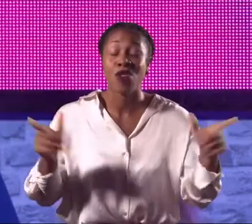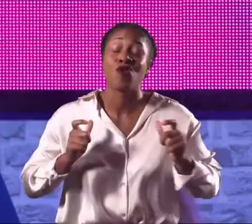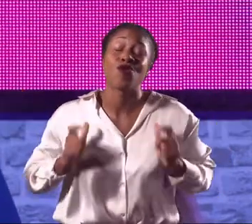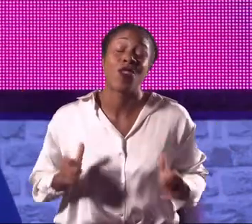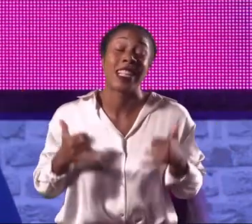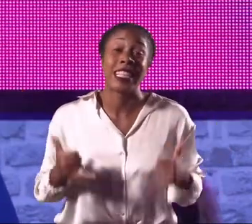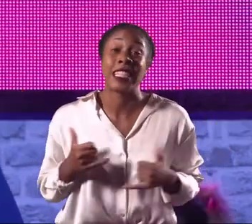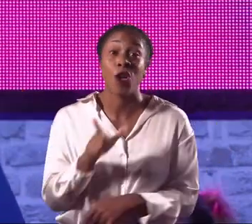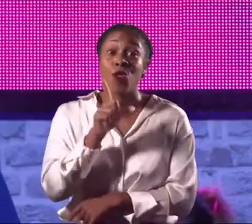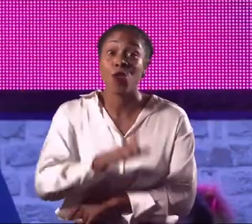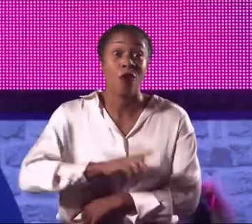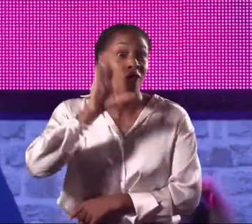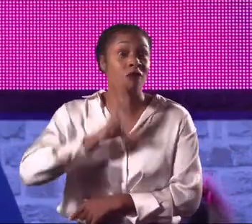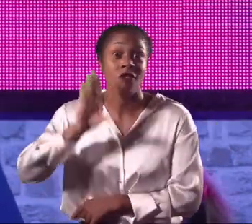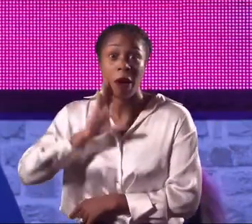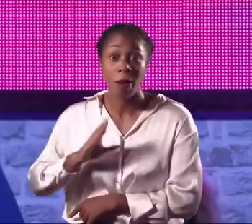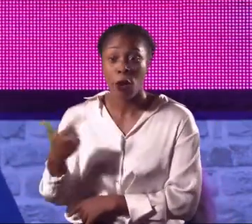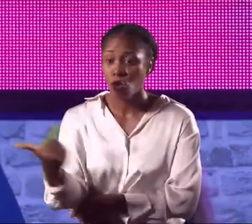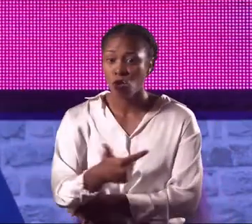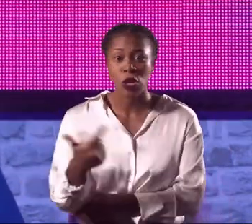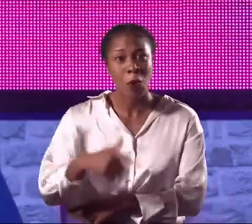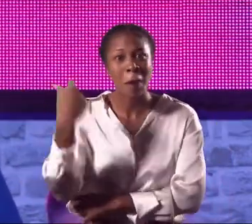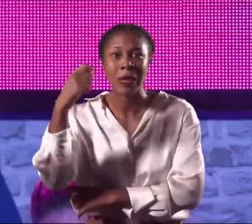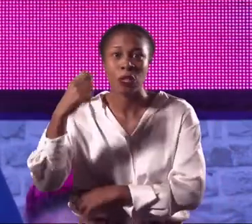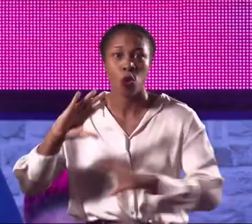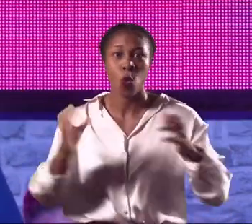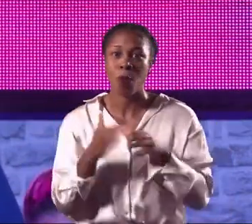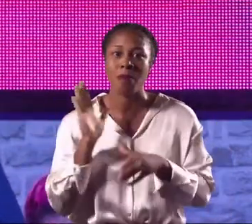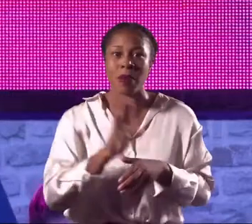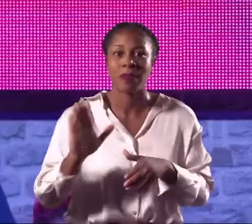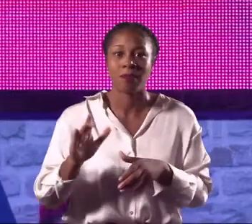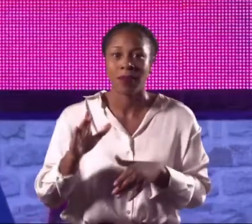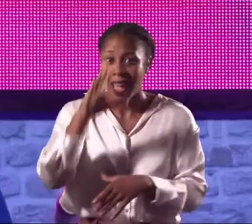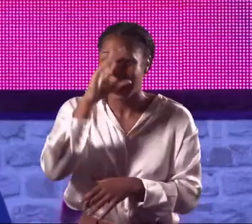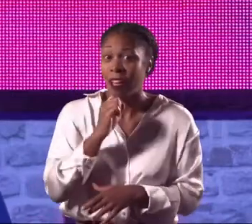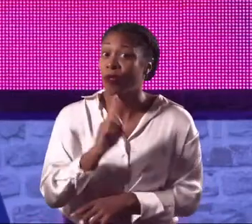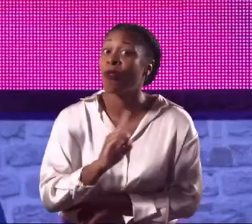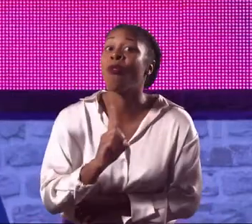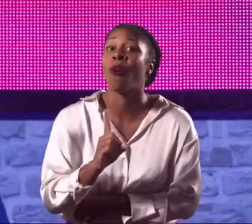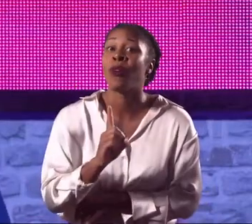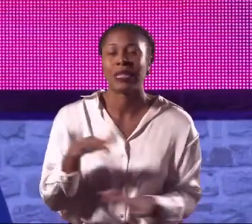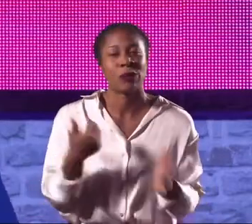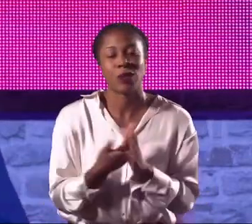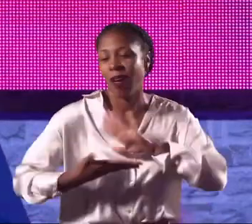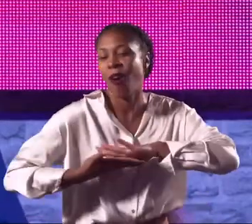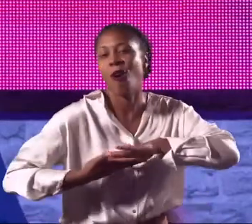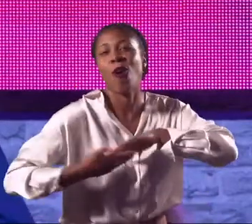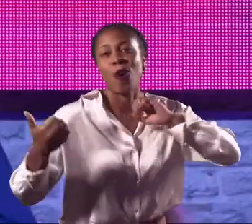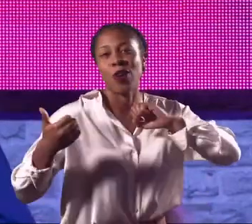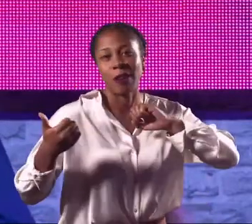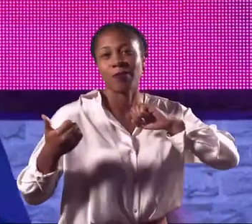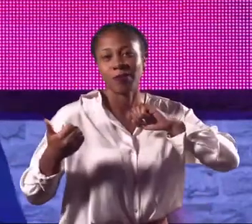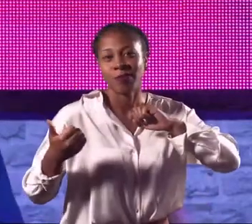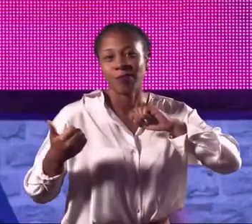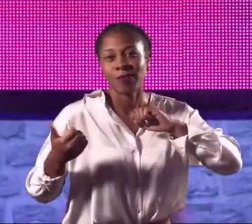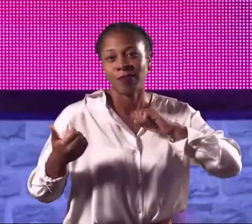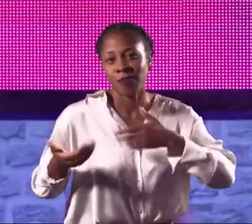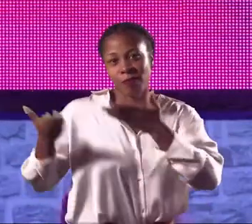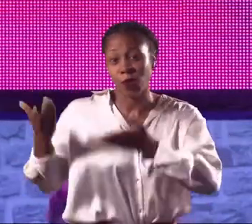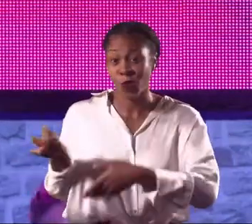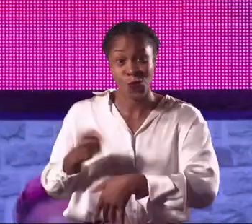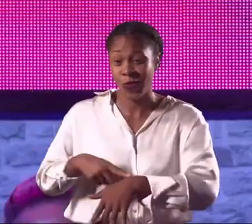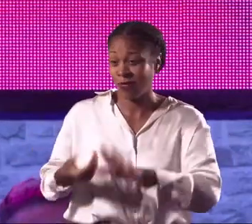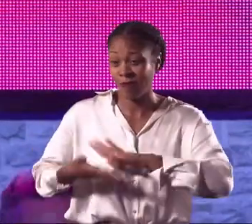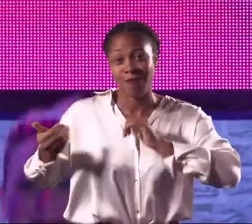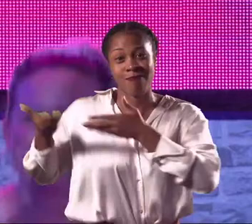femmes qui sont présidentes de leur groupe, ce n'est pas un hasard. Et sur ce, je vais vous laisser la parole, je vais laisser la parole tout de